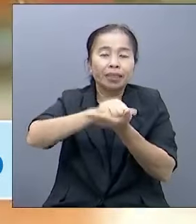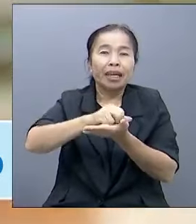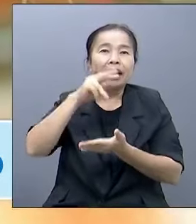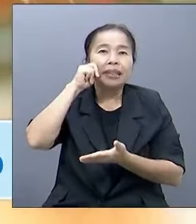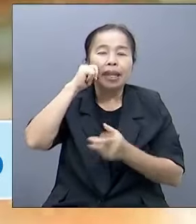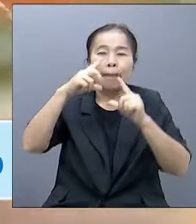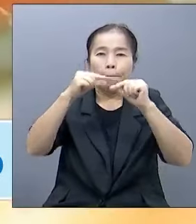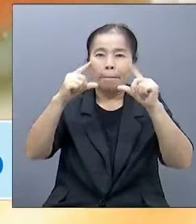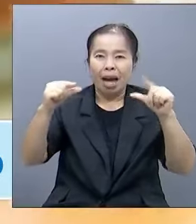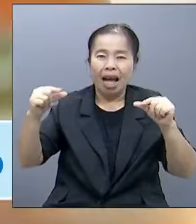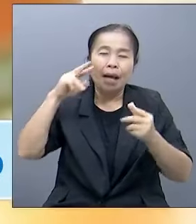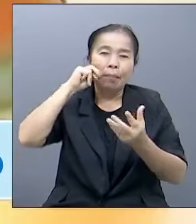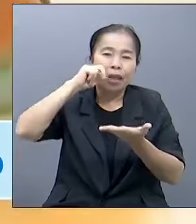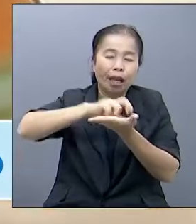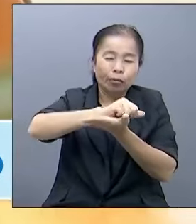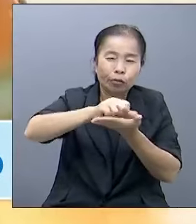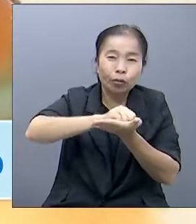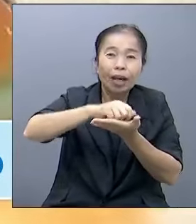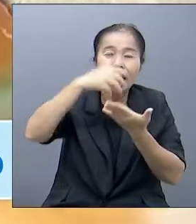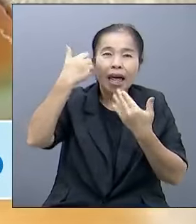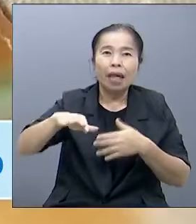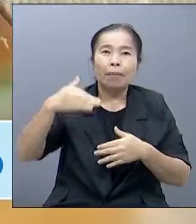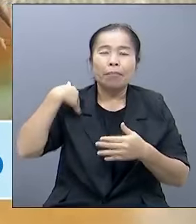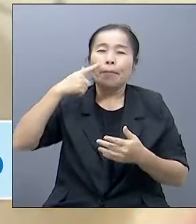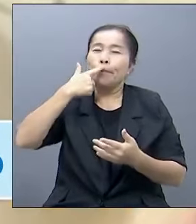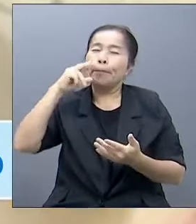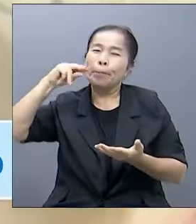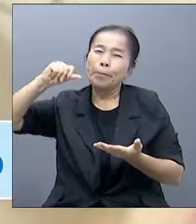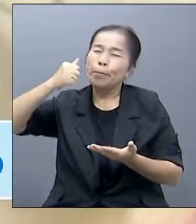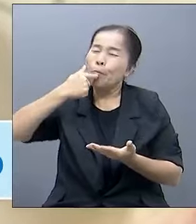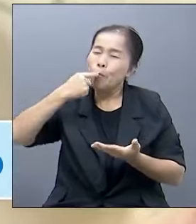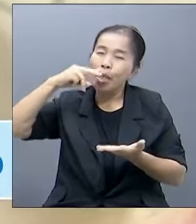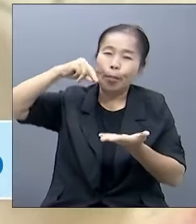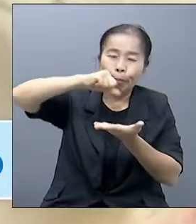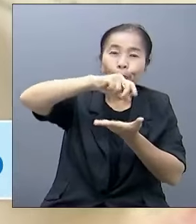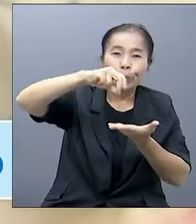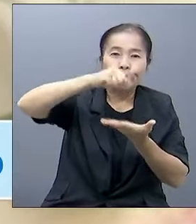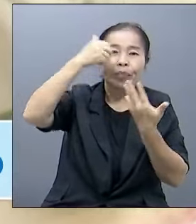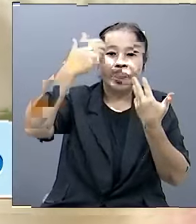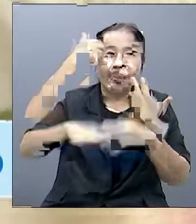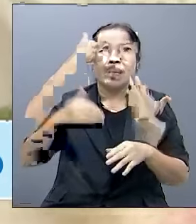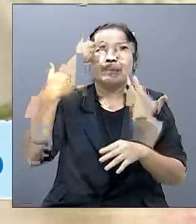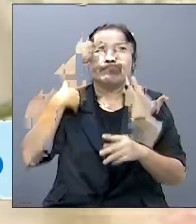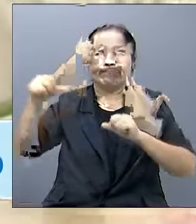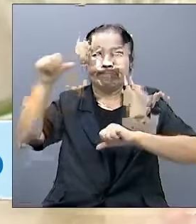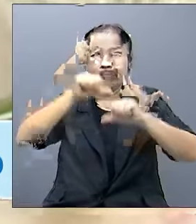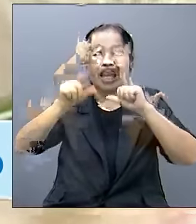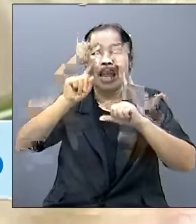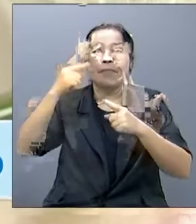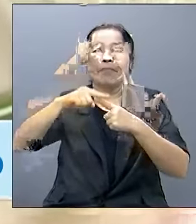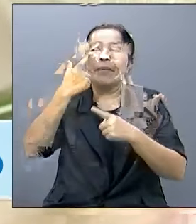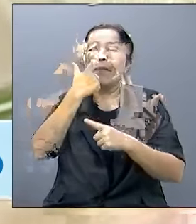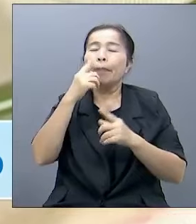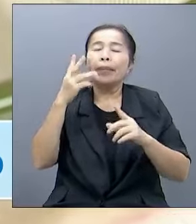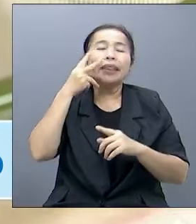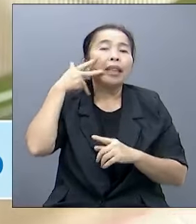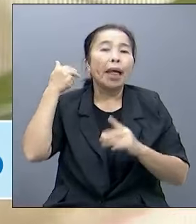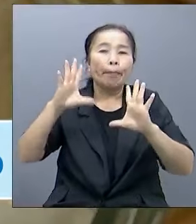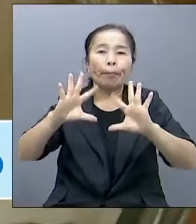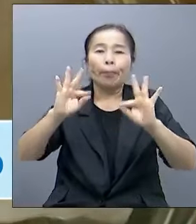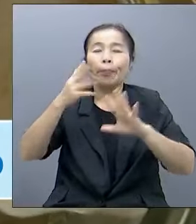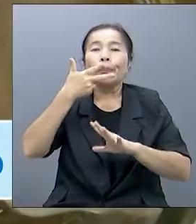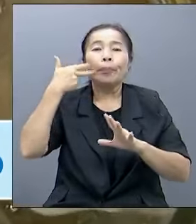ามเปียกต้มสุกลงไป2ช้อนโต๊ะบีบมะนาวตามลงไป1ช้อนโต๊ะคนส่วนผสมให้เข้ากันตามด้วยน้ำตาลปี๊บ1ช้อนชาและเมื่อน้ำตาลปี๊บละ